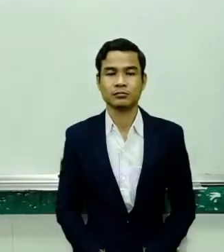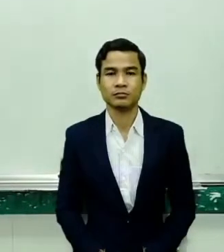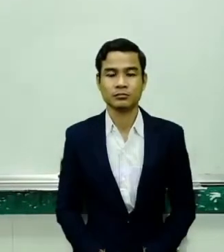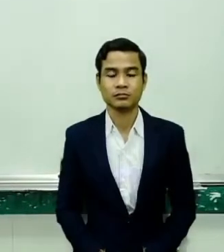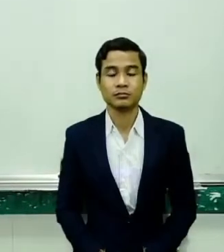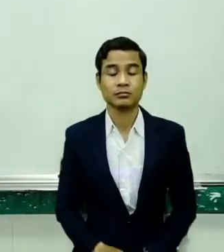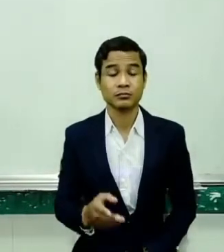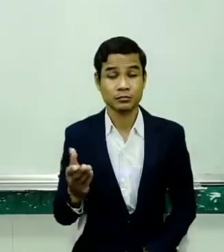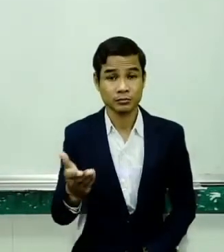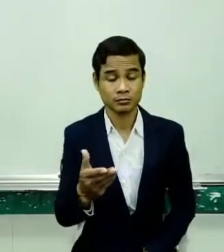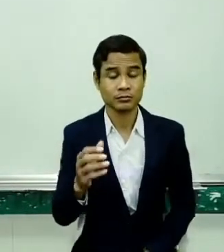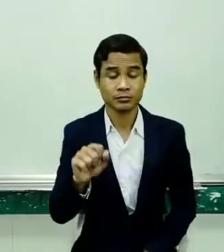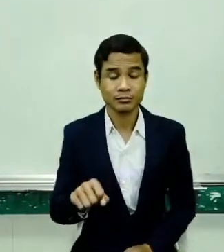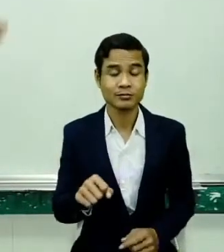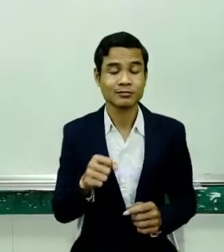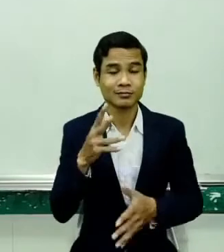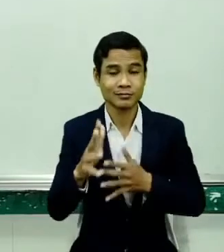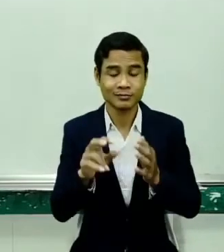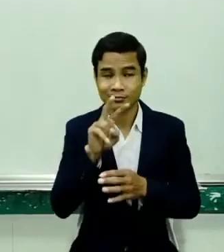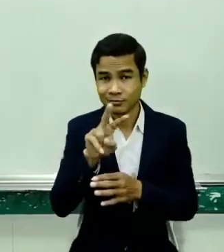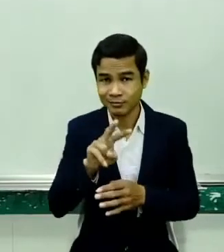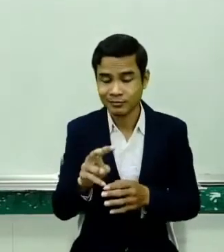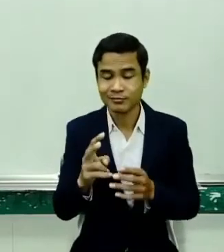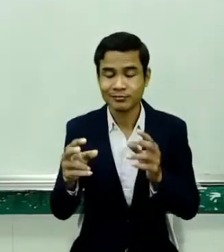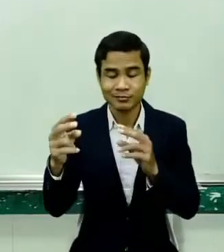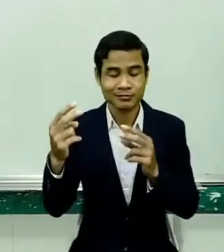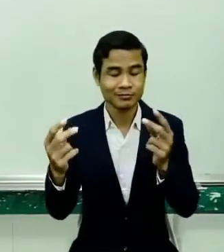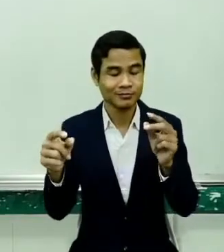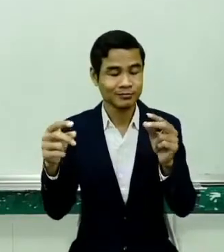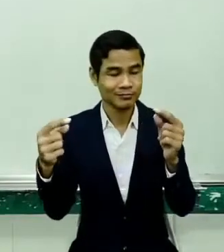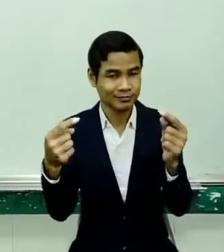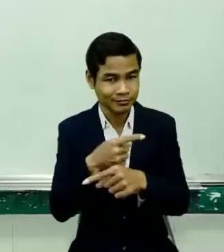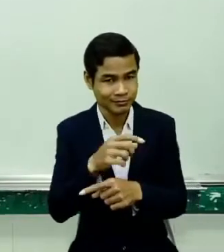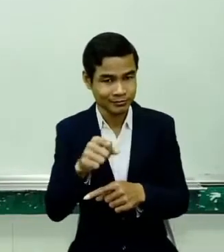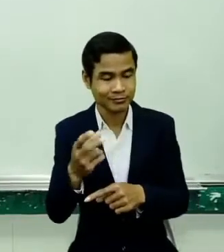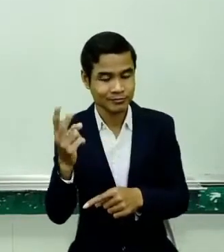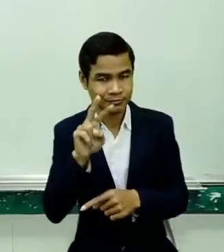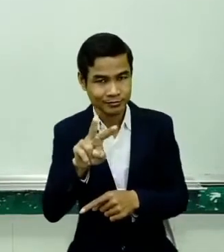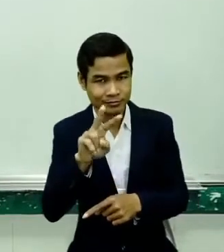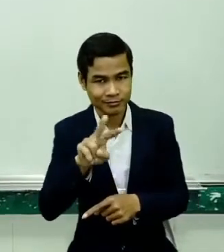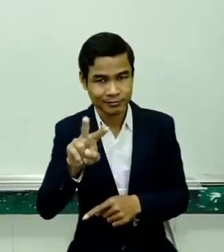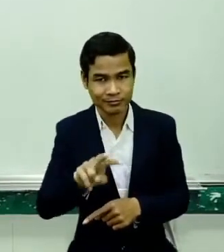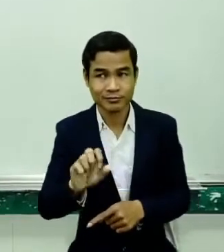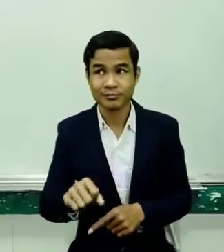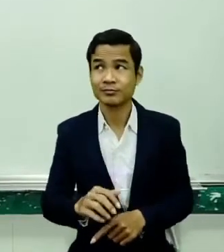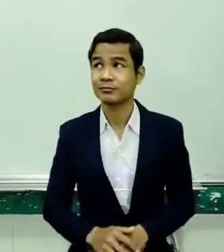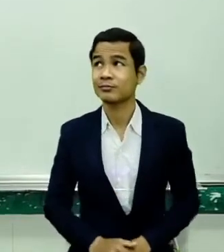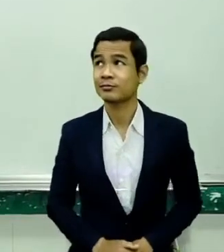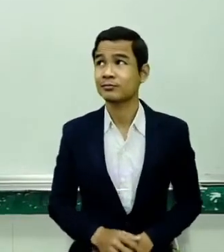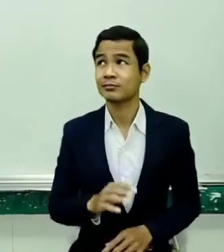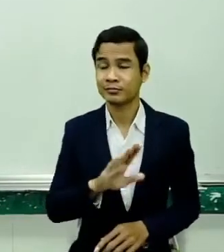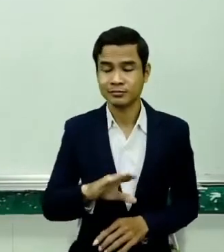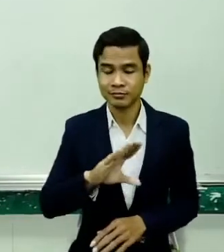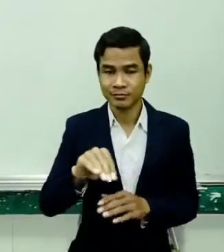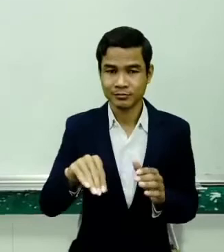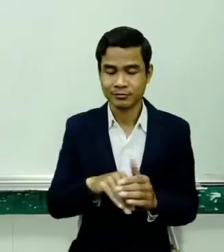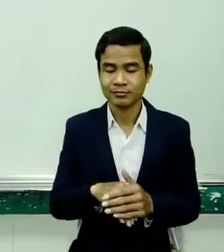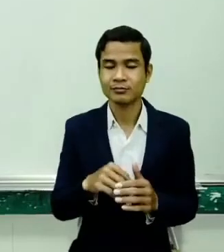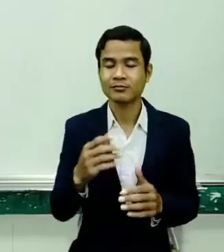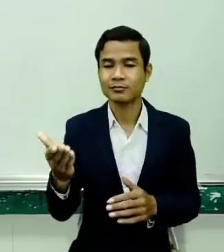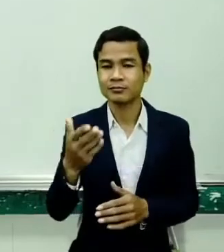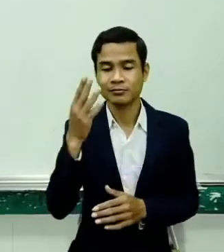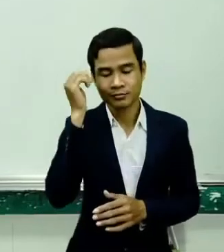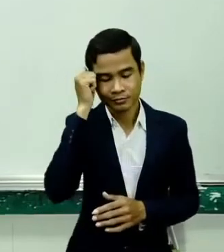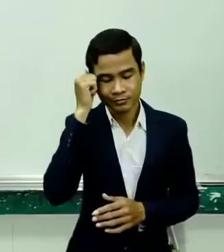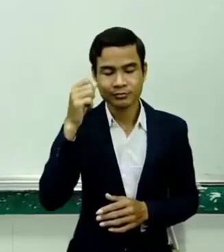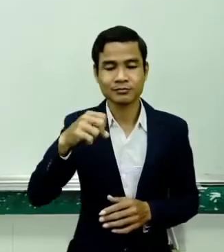Nhiên nè chế án là sao bà chế hay con? Bởi chế án, ai án ba nà con á? Chà Mới con Con nơi chăm